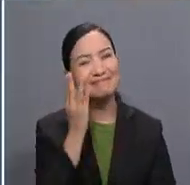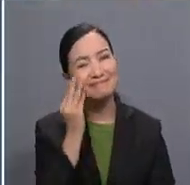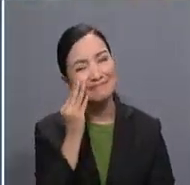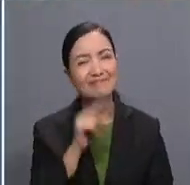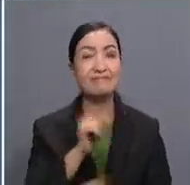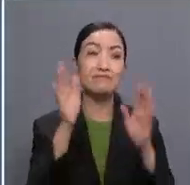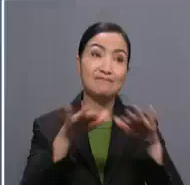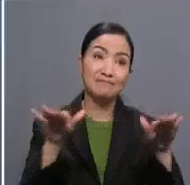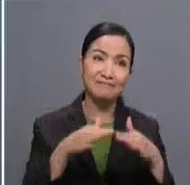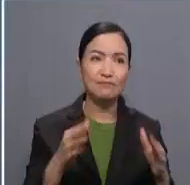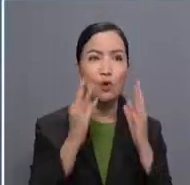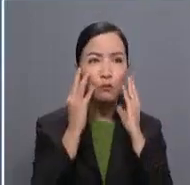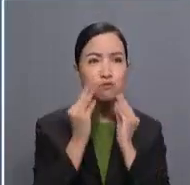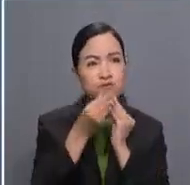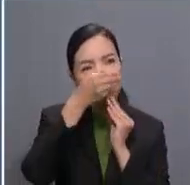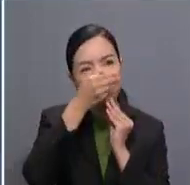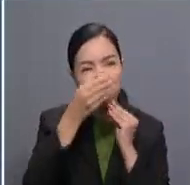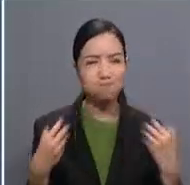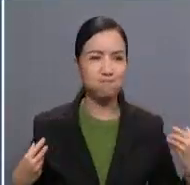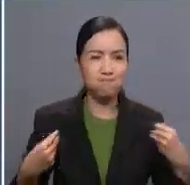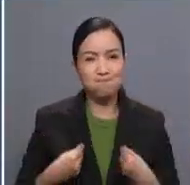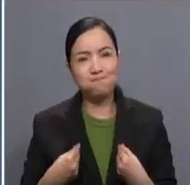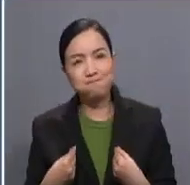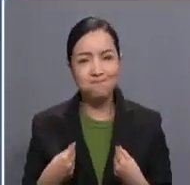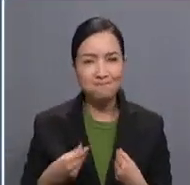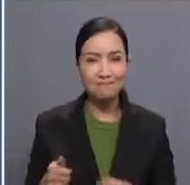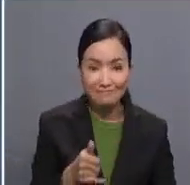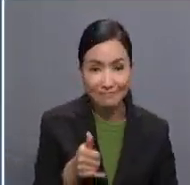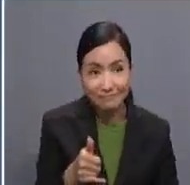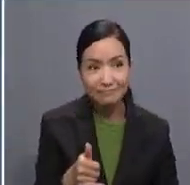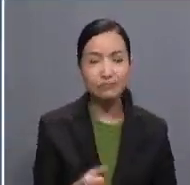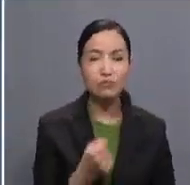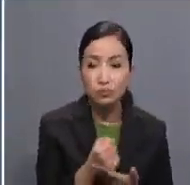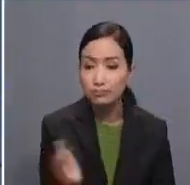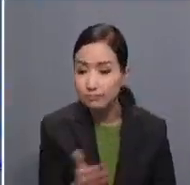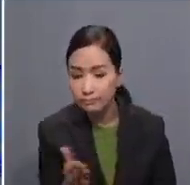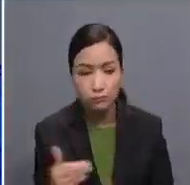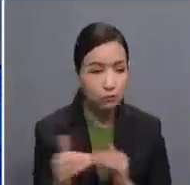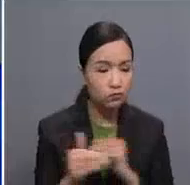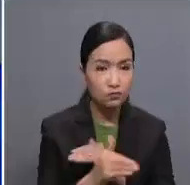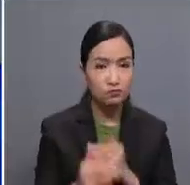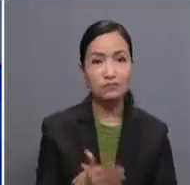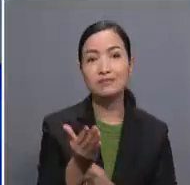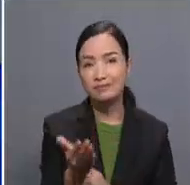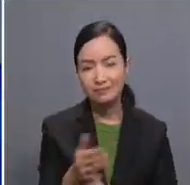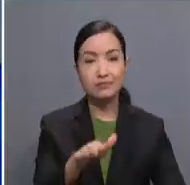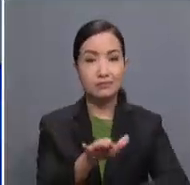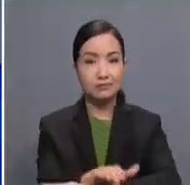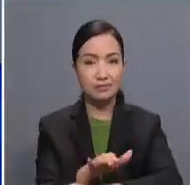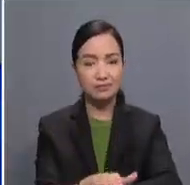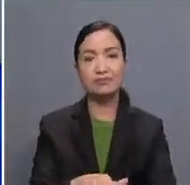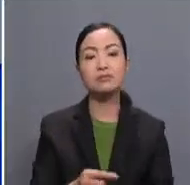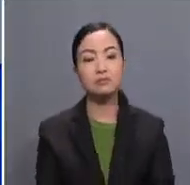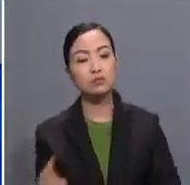วันคริสต์มาสโอซานต้ามาเองเลยนะคะแต่งชุดซานต้ามาเลยค่ะมาอำนวยความสะดวกในการจราจรที่บริเวณแยกทางเข้า